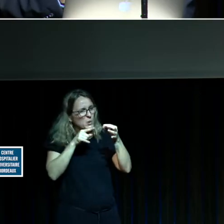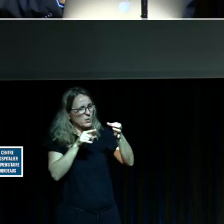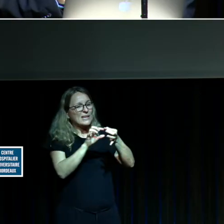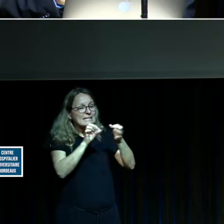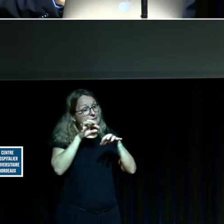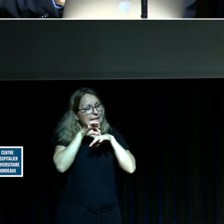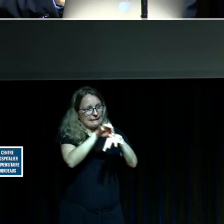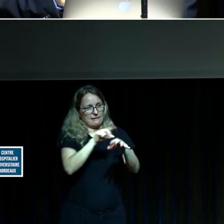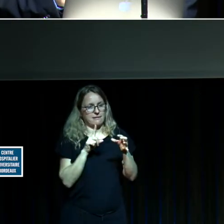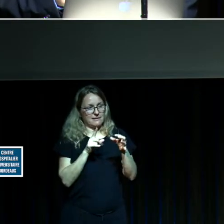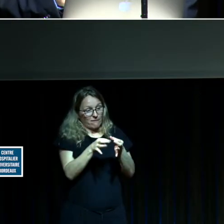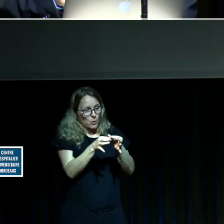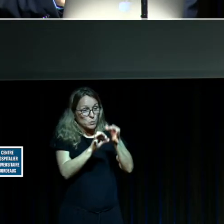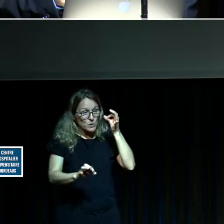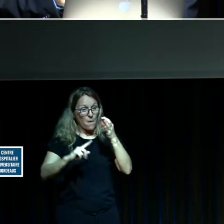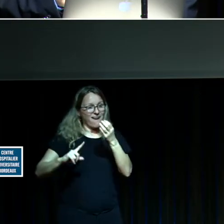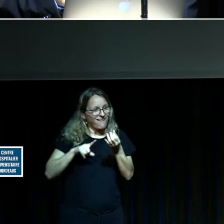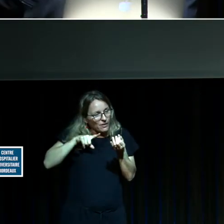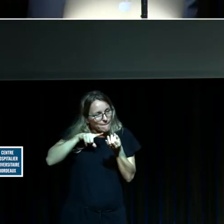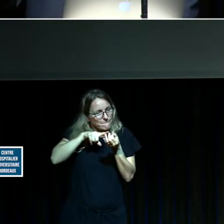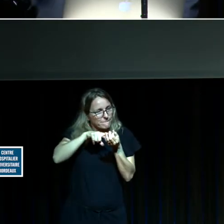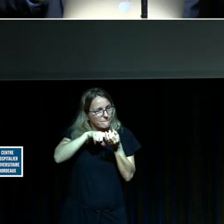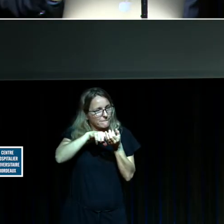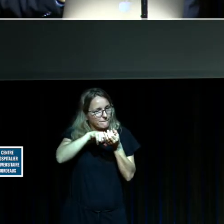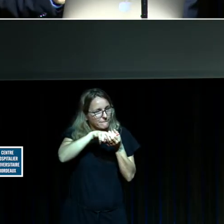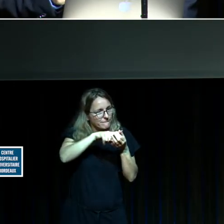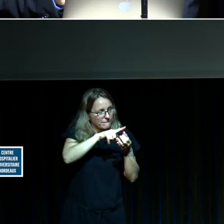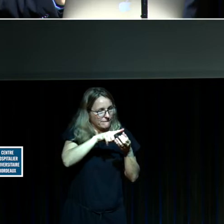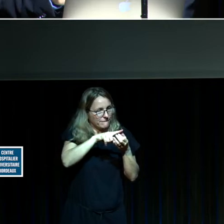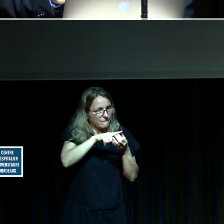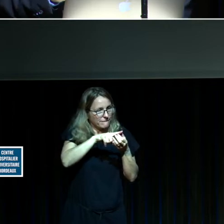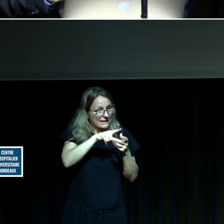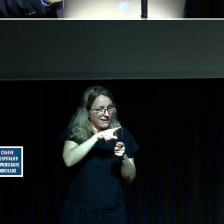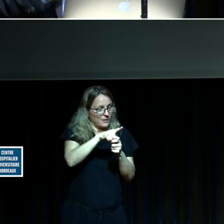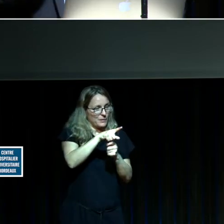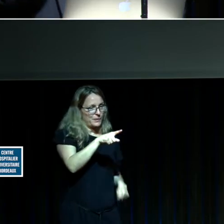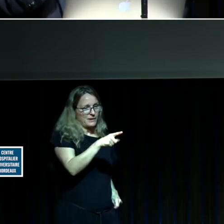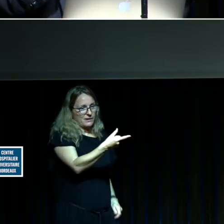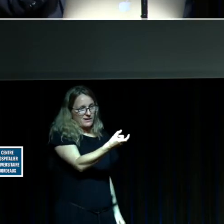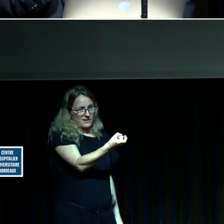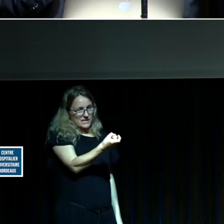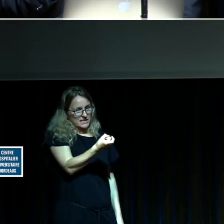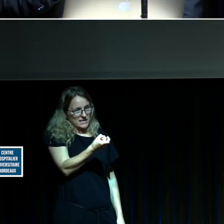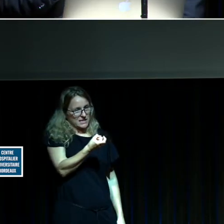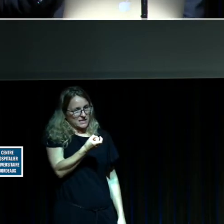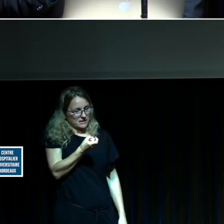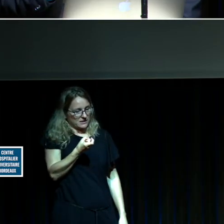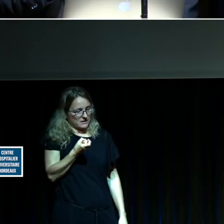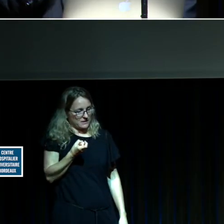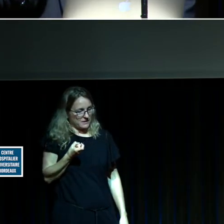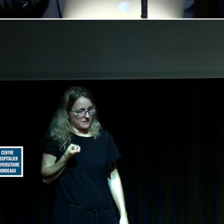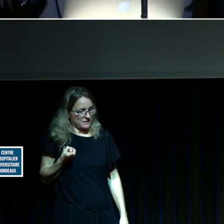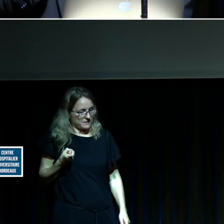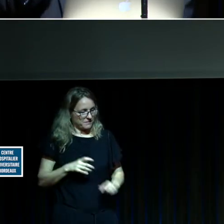va pousser derrière, à travers le caillot. On retire le guide. Et dans le petit cathéter, on va monter